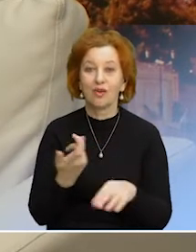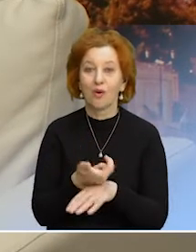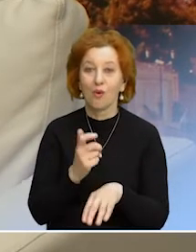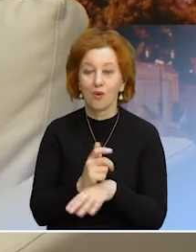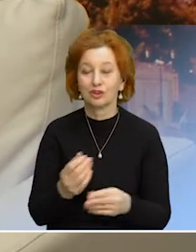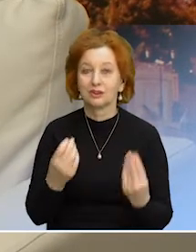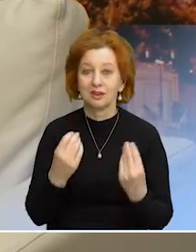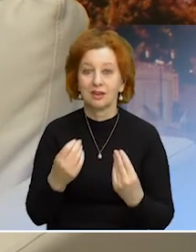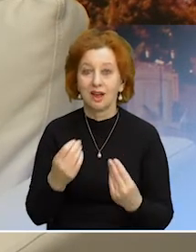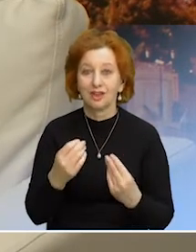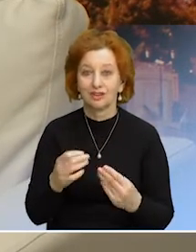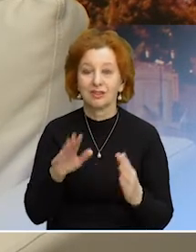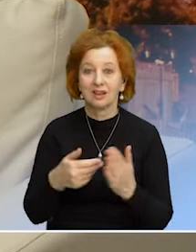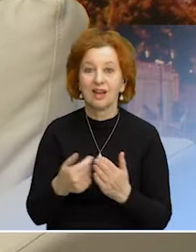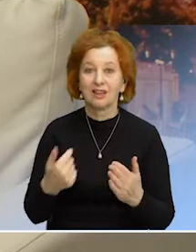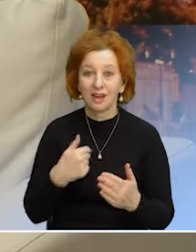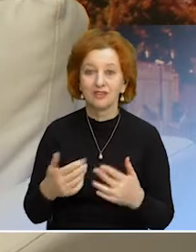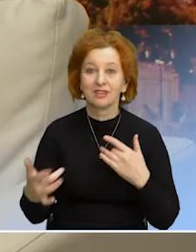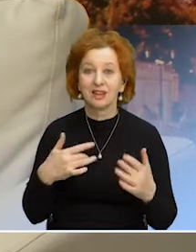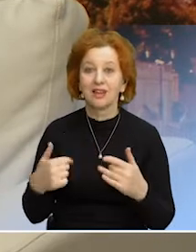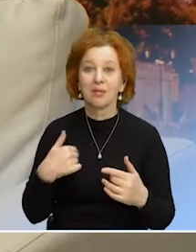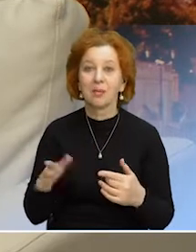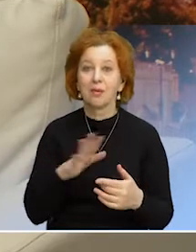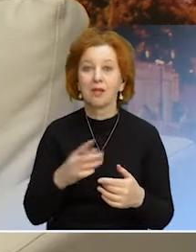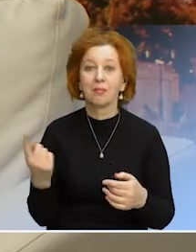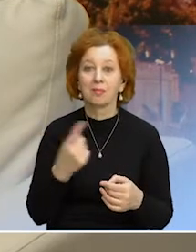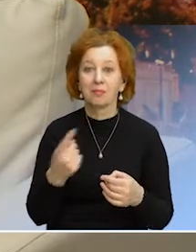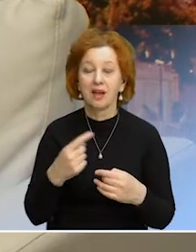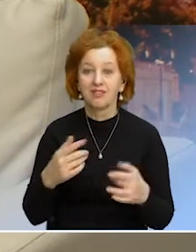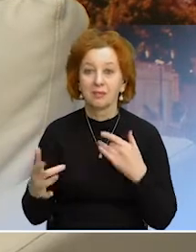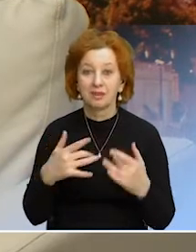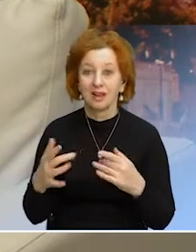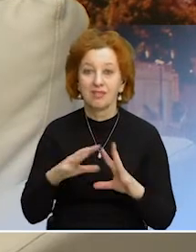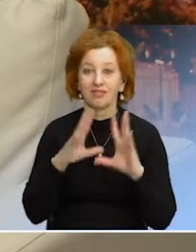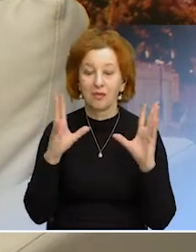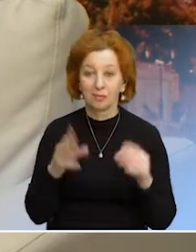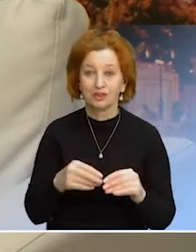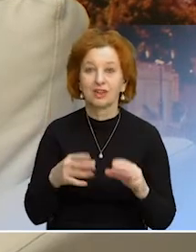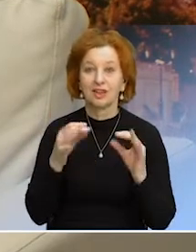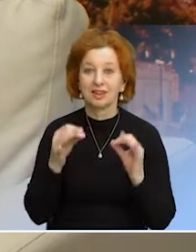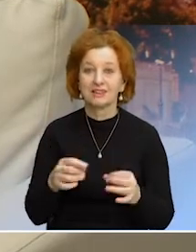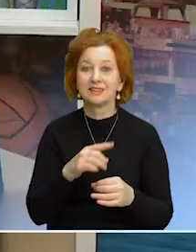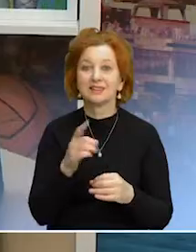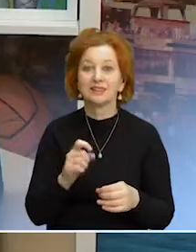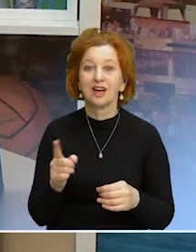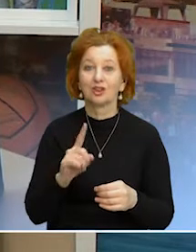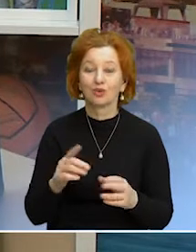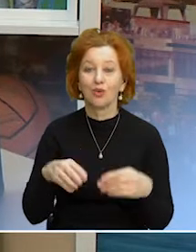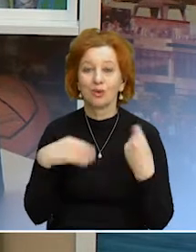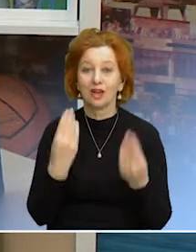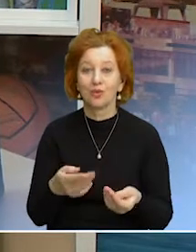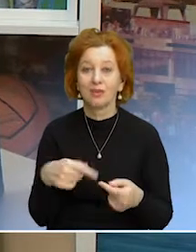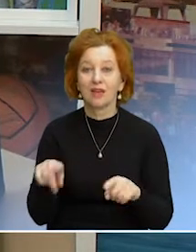Это очень значимая вещь для любого театра. И наш театр был первым академическим театром вообще в Ростовской области. А за что вообще